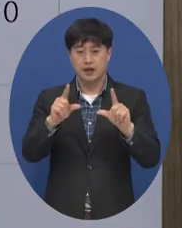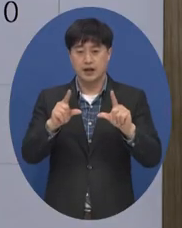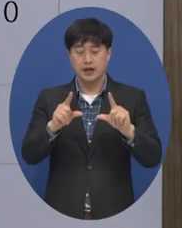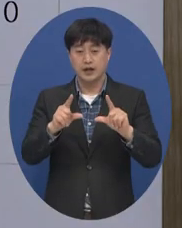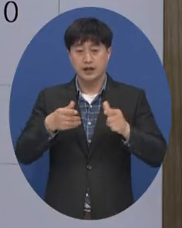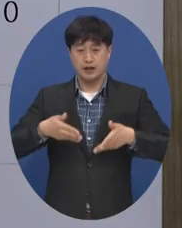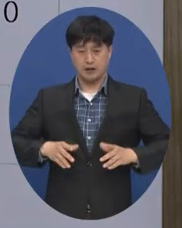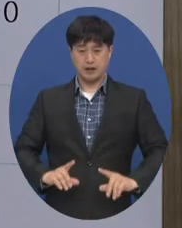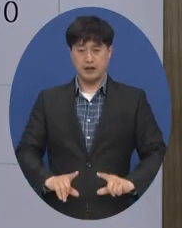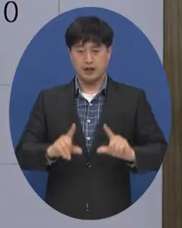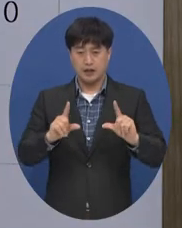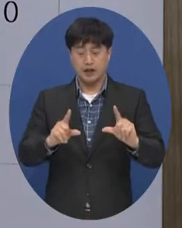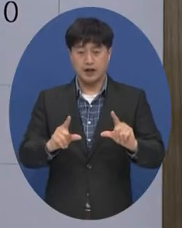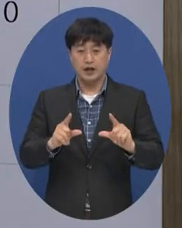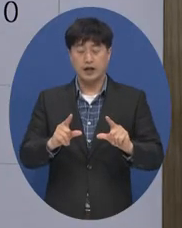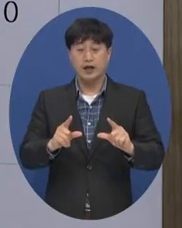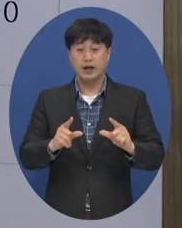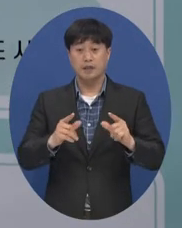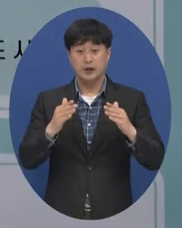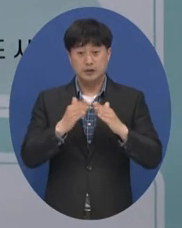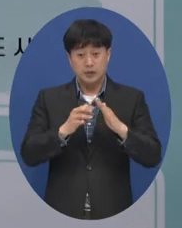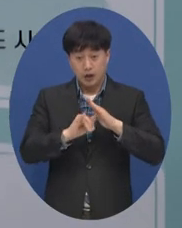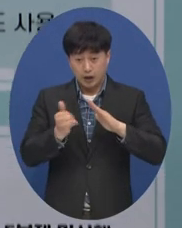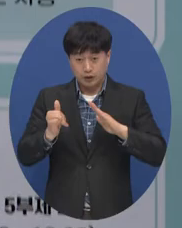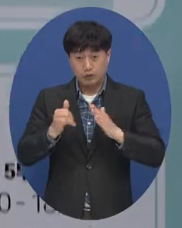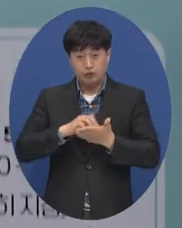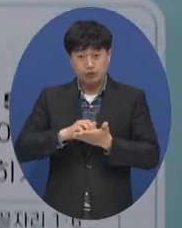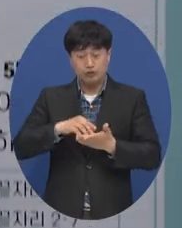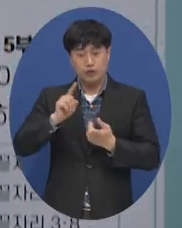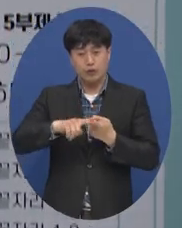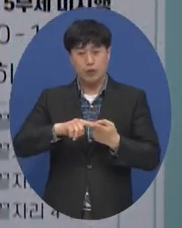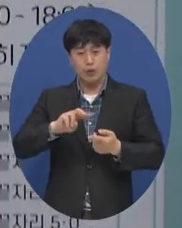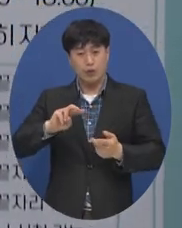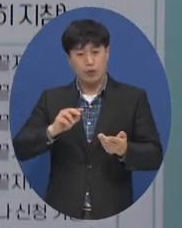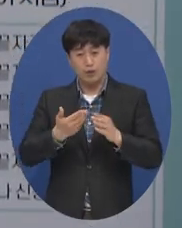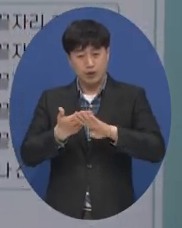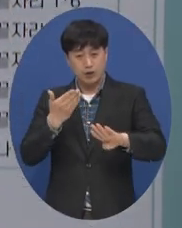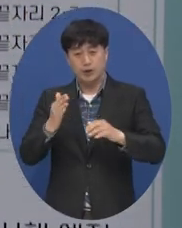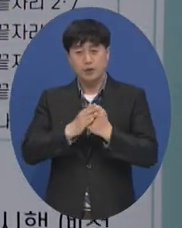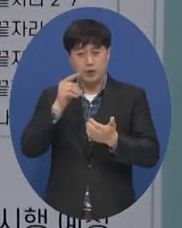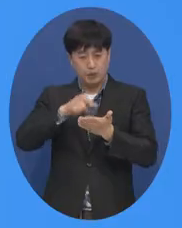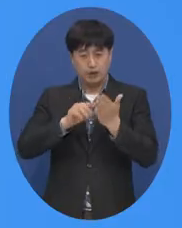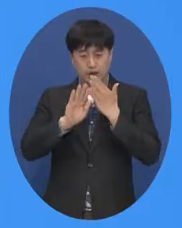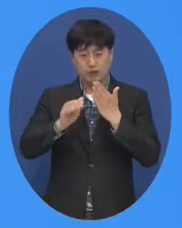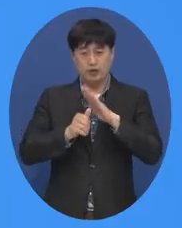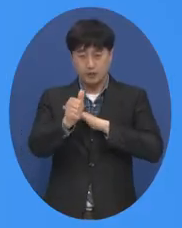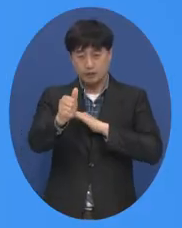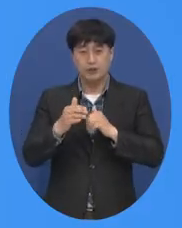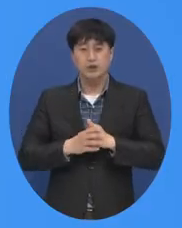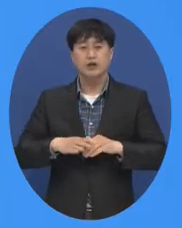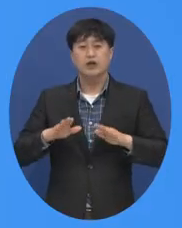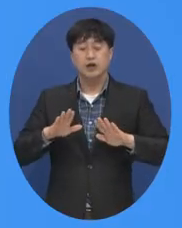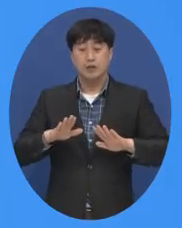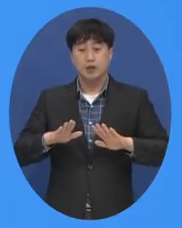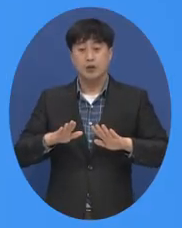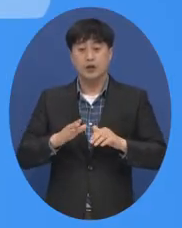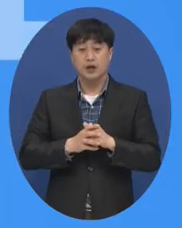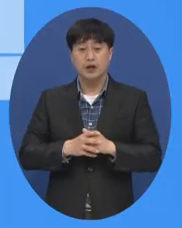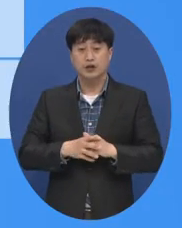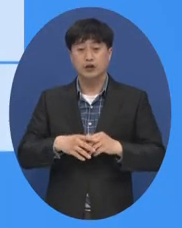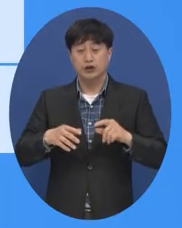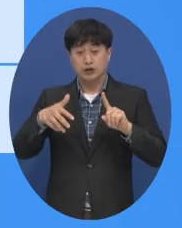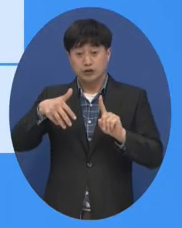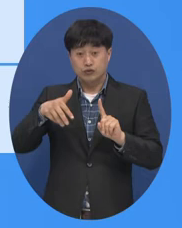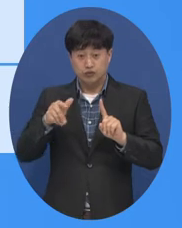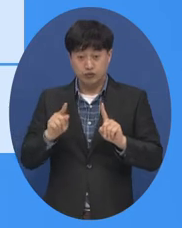날짜가 출생일 또 가구 원수에 따라 다르니까 꼭 확인하시고 가셔야 합니다. 이번 주 신청 첫 주는 4인